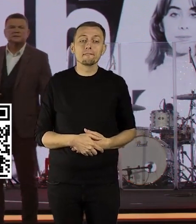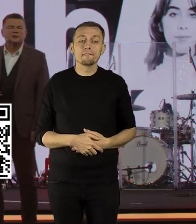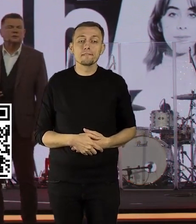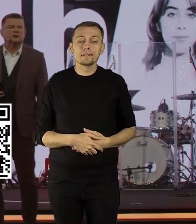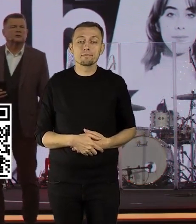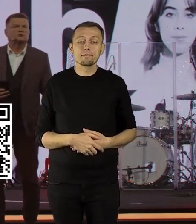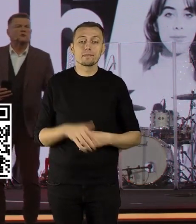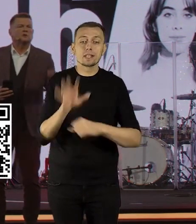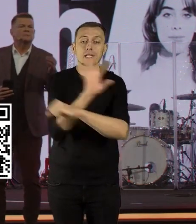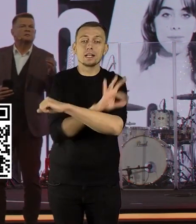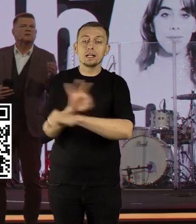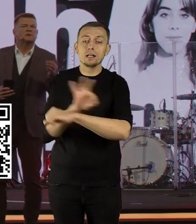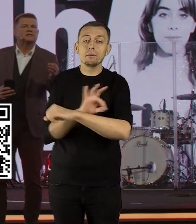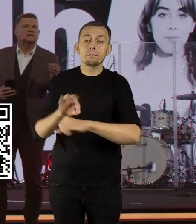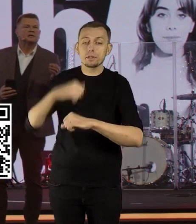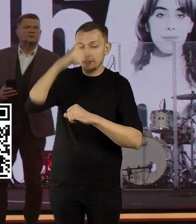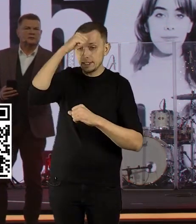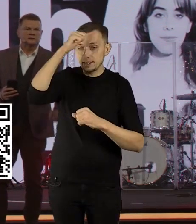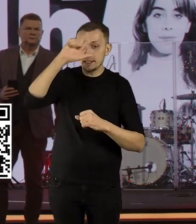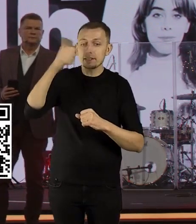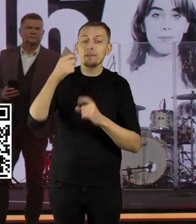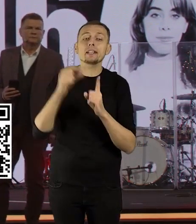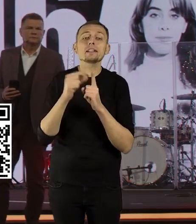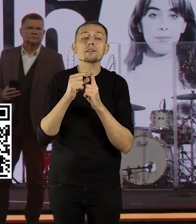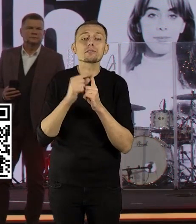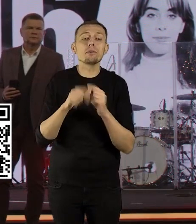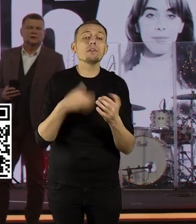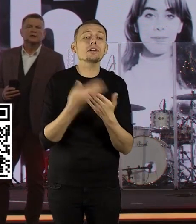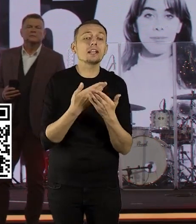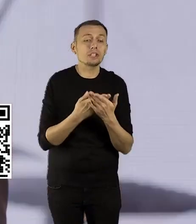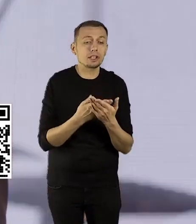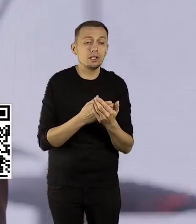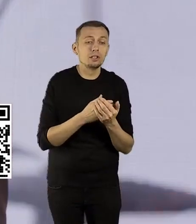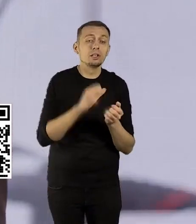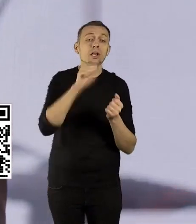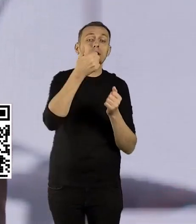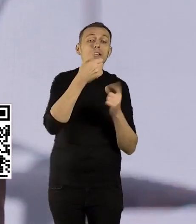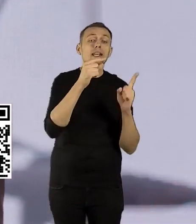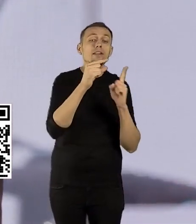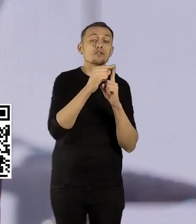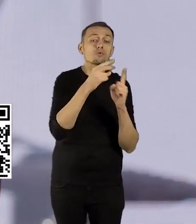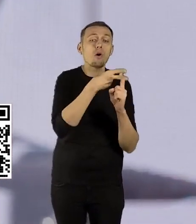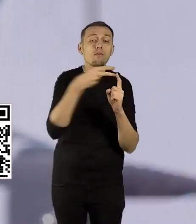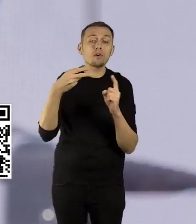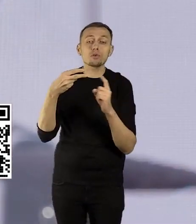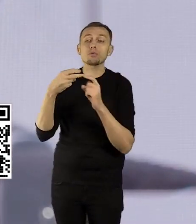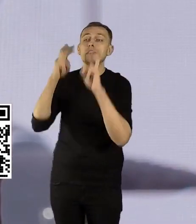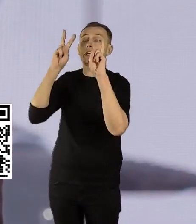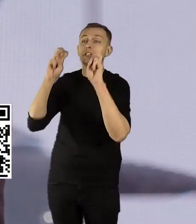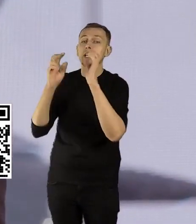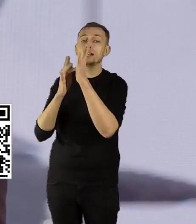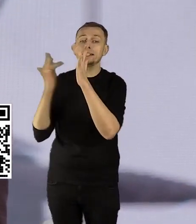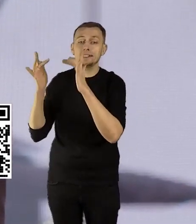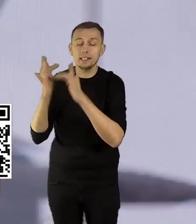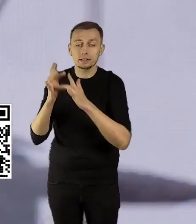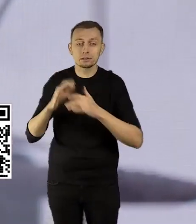Projekt nazywa się Jedno Słowo, bo tym słowem jest Jezus. Tym słowem jest Jezus.